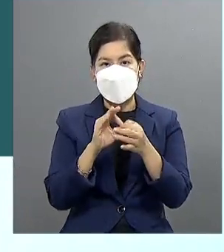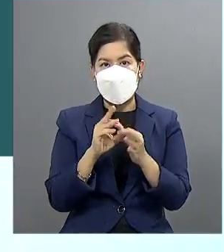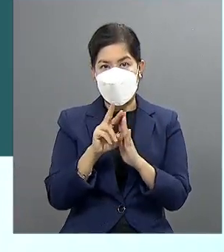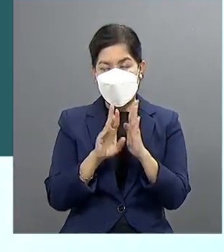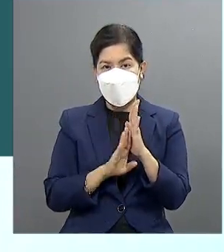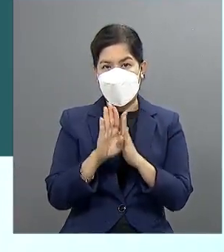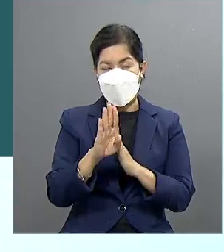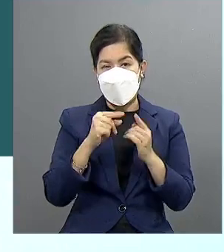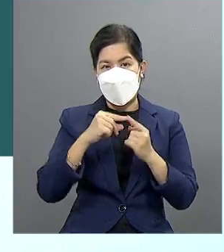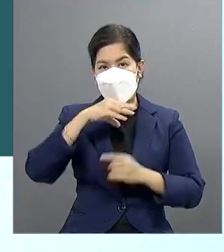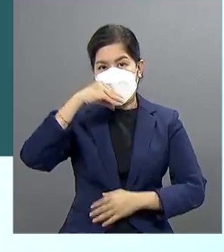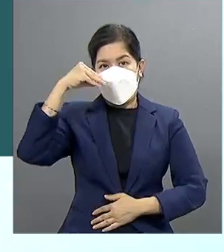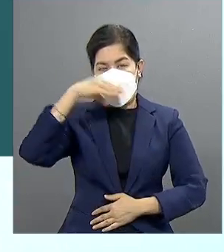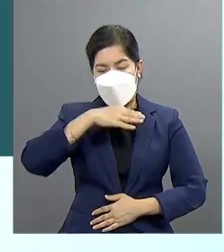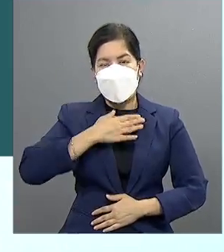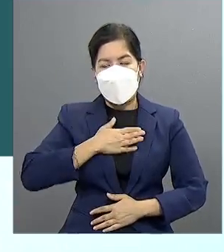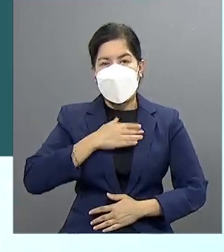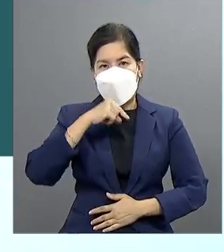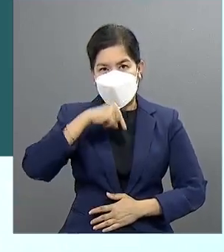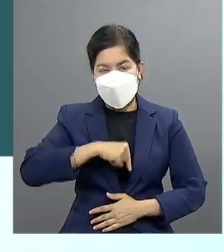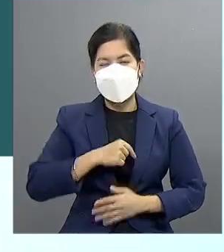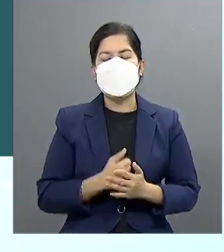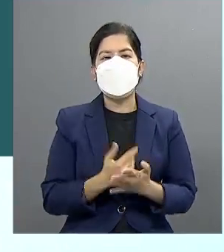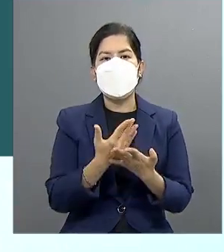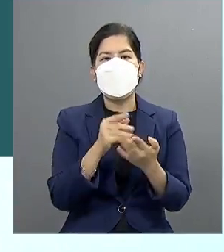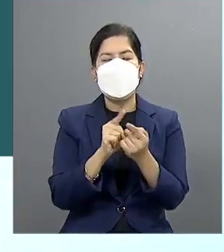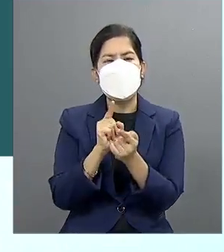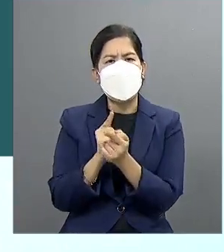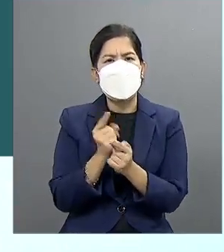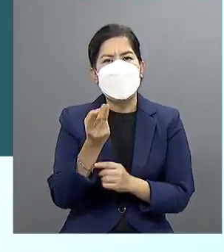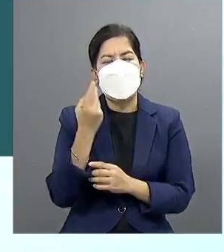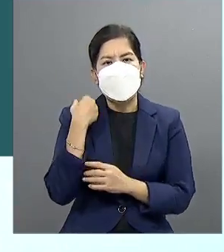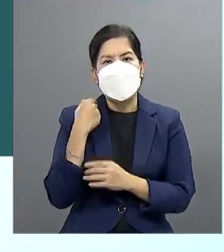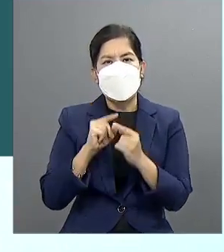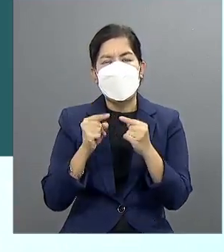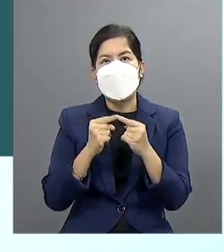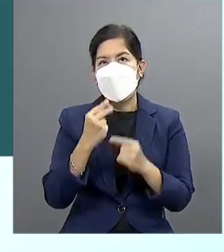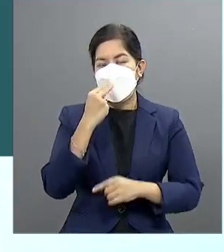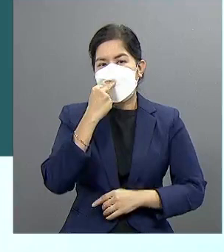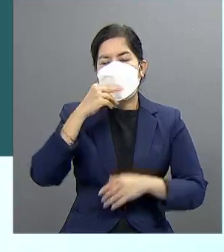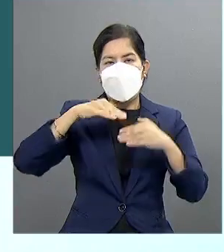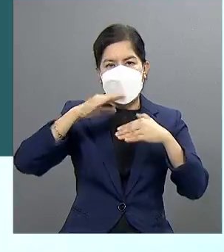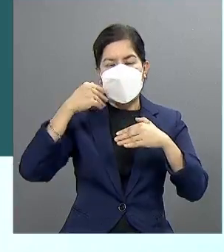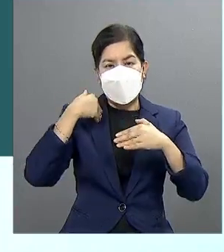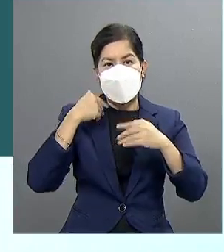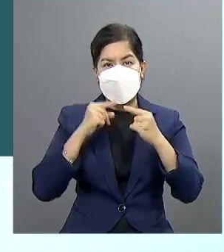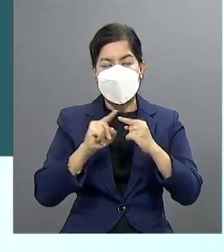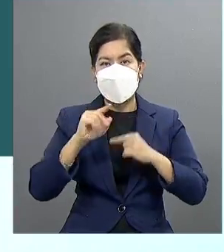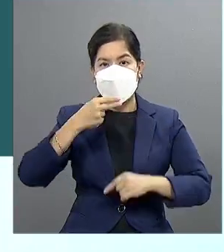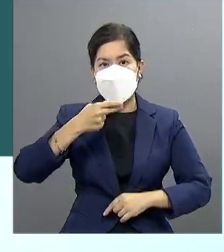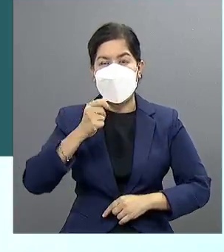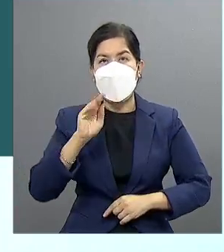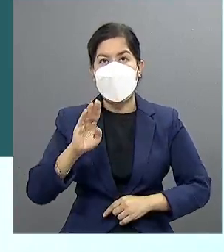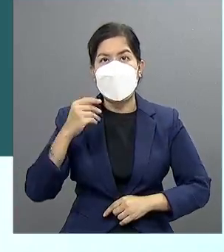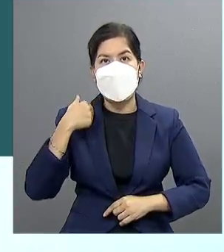กนี้เนี่ยส่วนใหญ่เนี่ยก็จะไม่ได้เจอเยอะนะคะส่วนใหญ่เจอทางเดินหายใจส่วนบนมากกว่าแต่ RSV ถ้าเป็นมันจะหอบไงคะหอบเยอะบางคนเป็นมาก